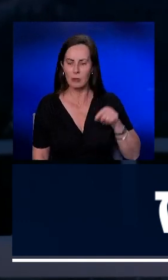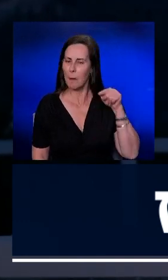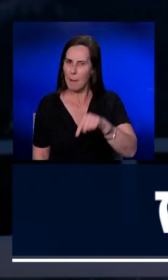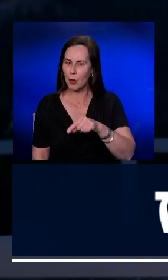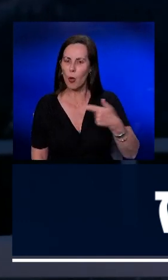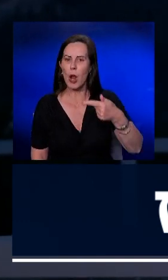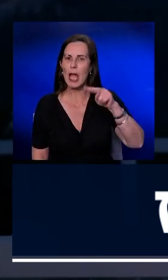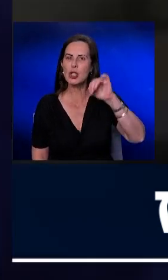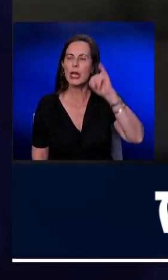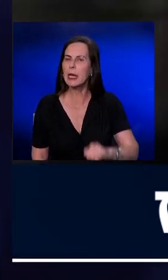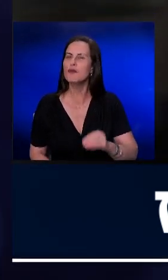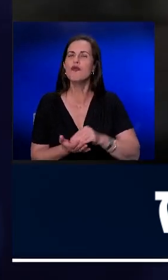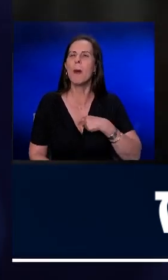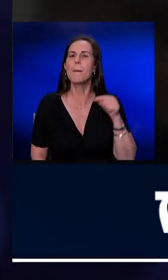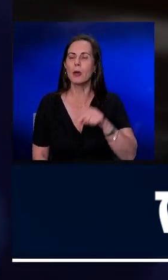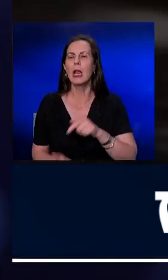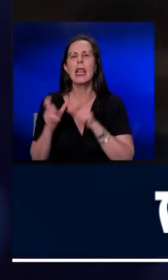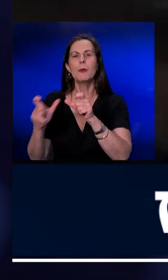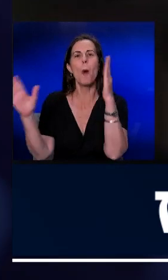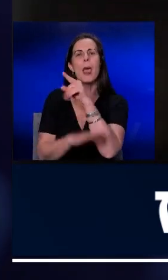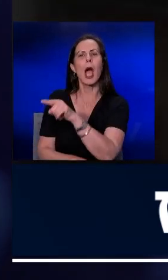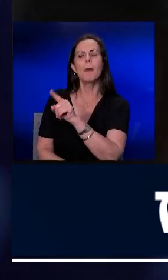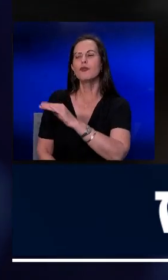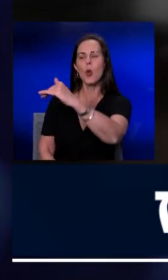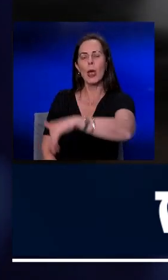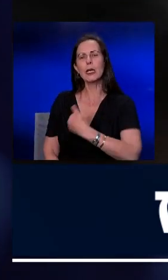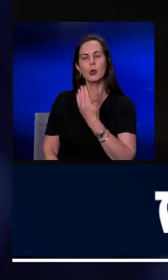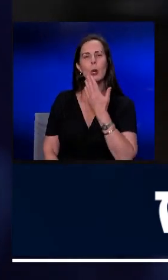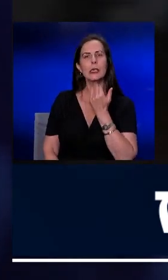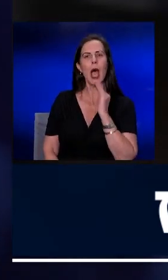בשביל למנוע טרור לעבר מדינת ישראל.